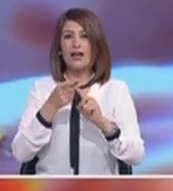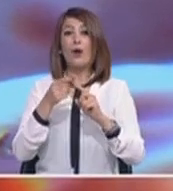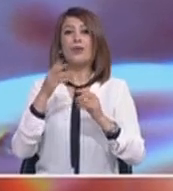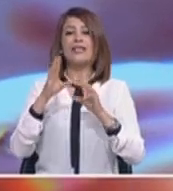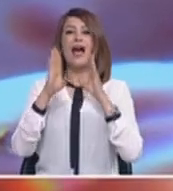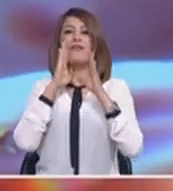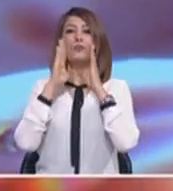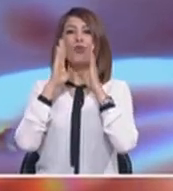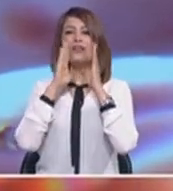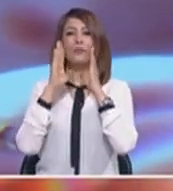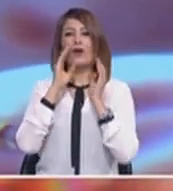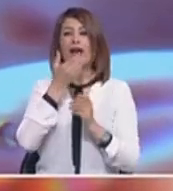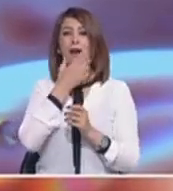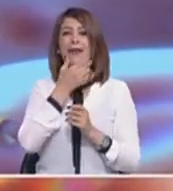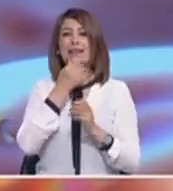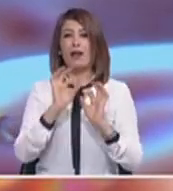كبيره